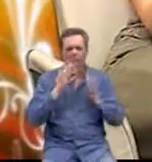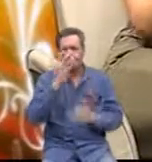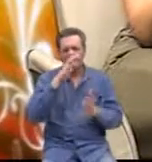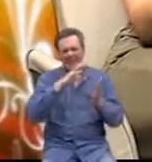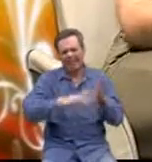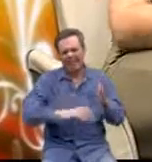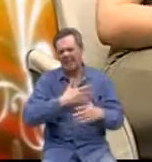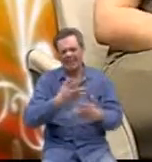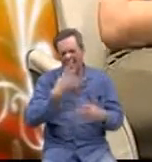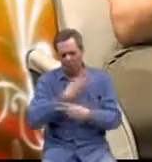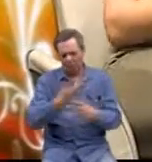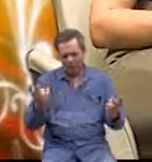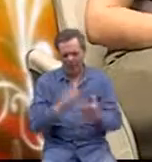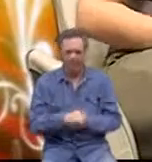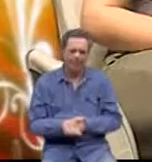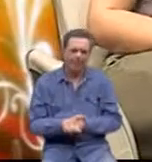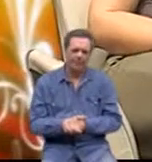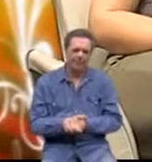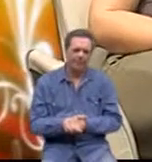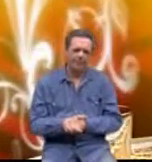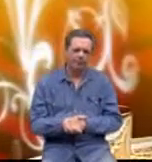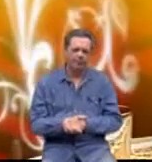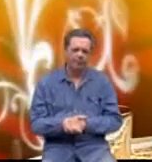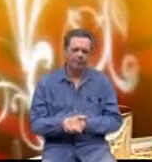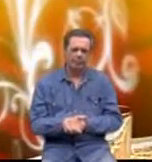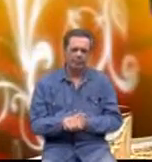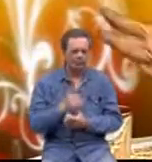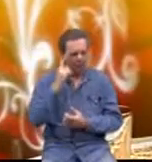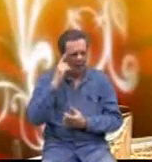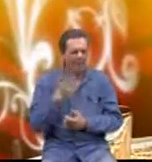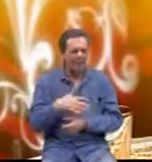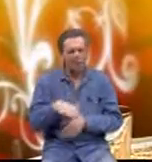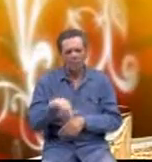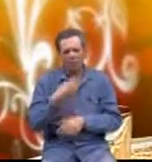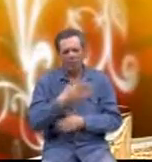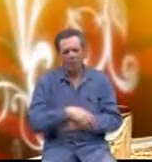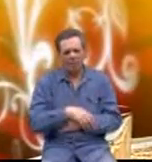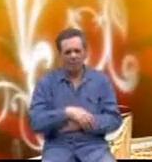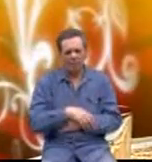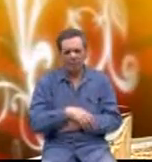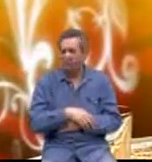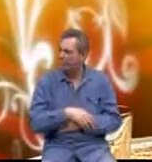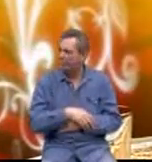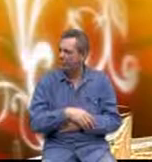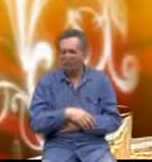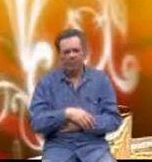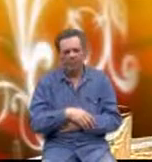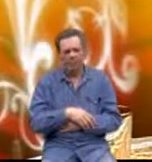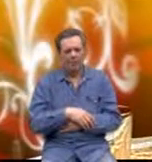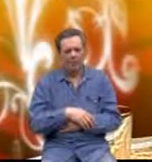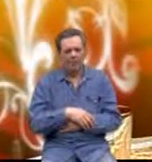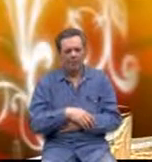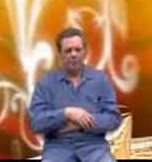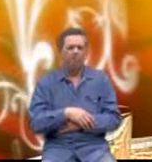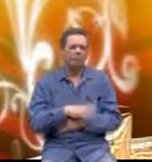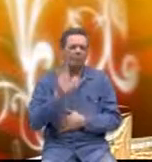sve informacije se redovno updateaju i vidljive su. Nadam se da ćemo se svi naći tamo. Četvrtak, petak, subota, nedjelja. Ako ništa